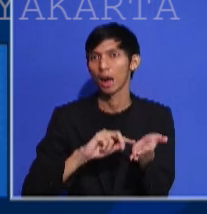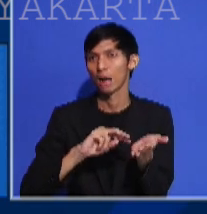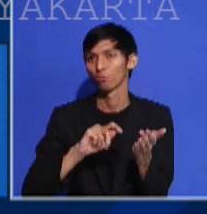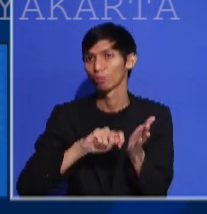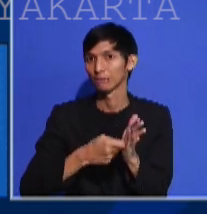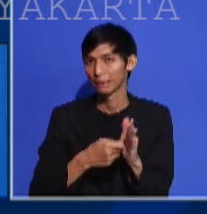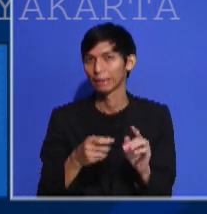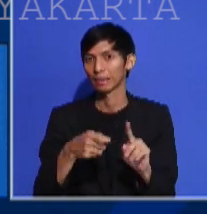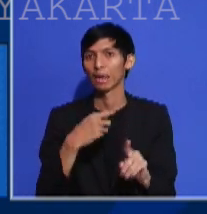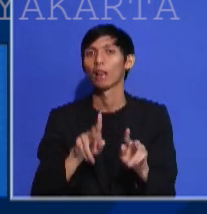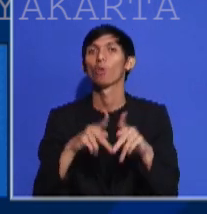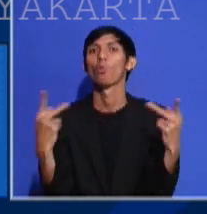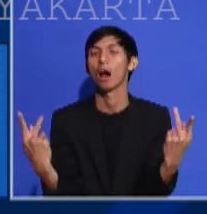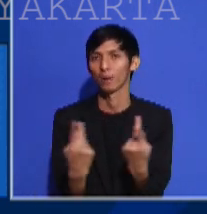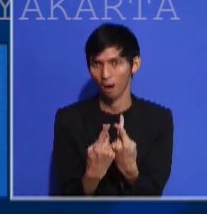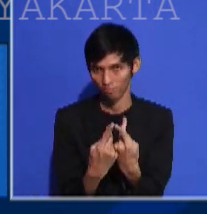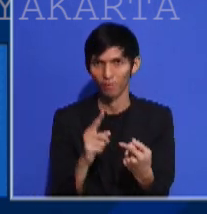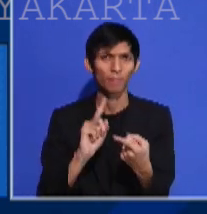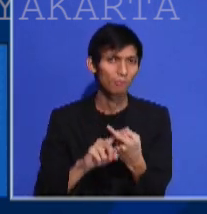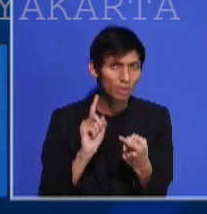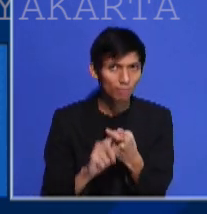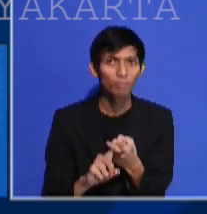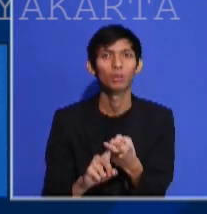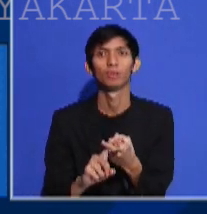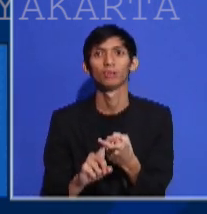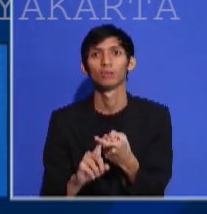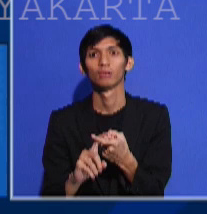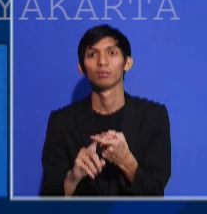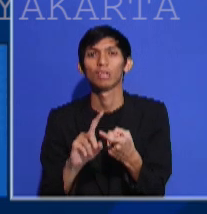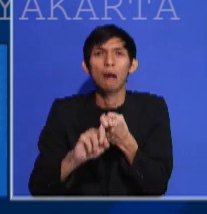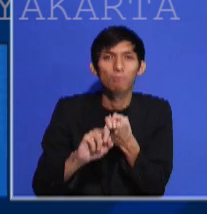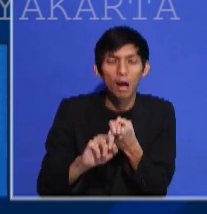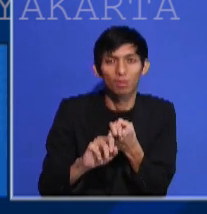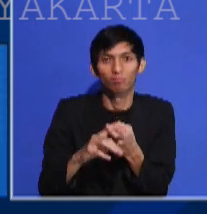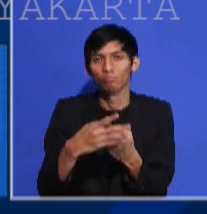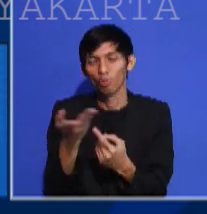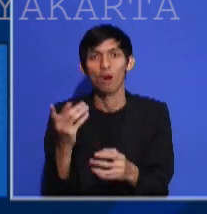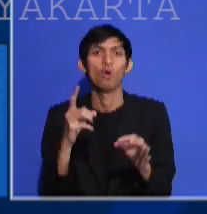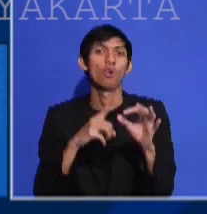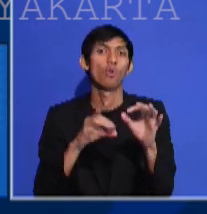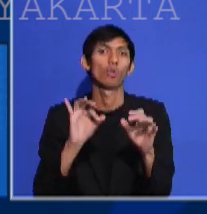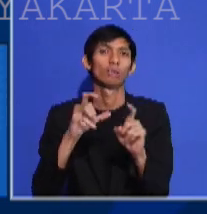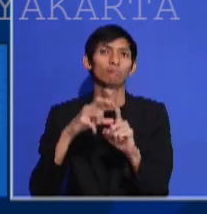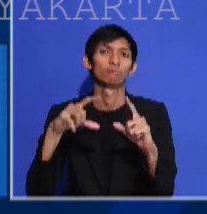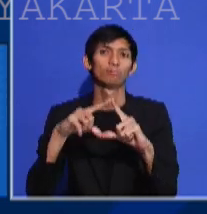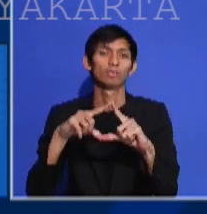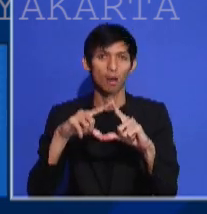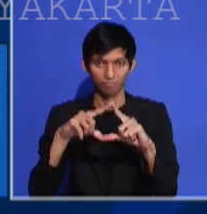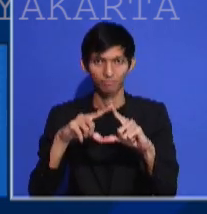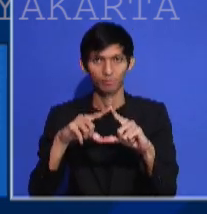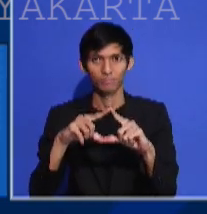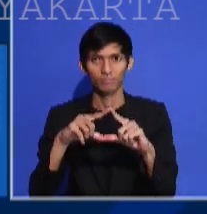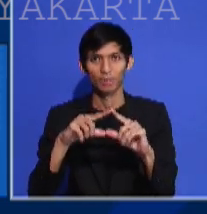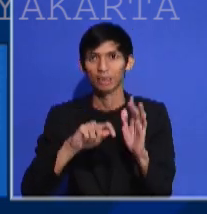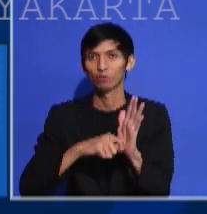keluarga kemudian juga teman-teman sahabat dari konitah sendiri e melihat sepak terjang konitah ada di cabor